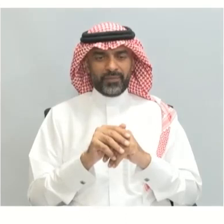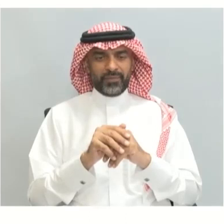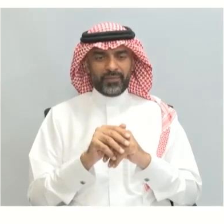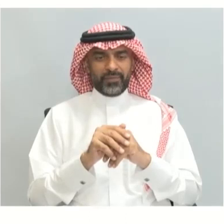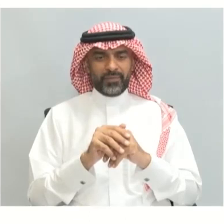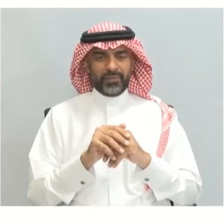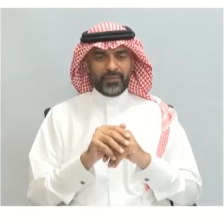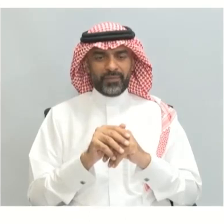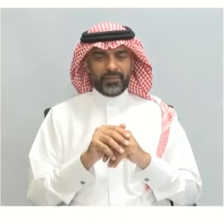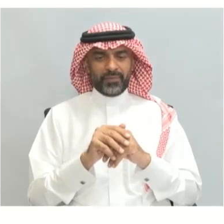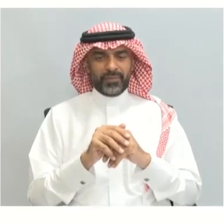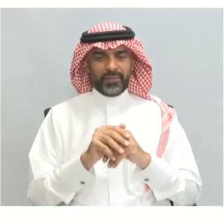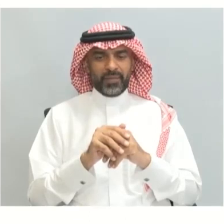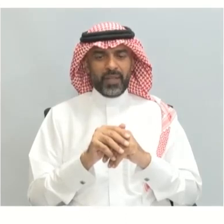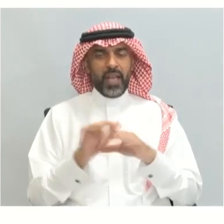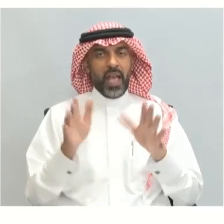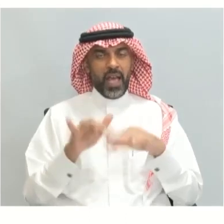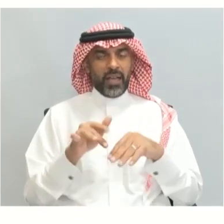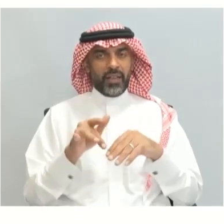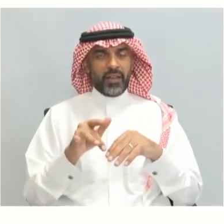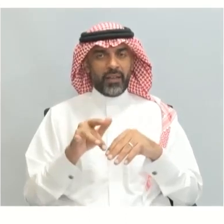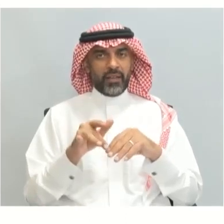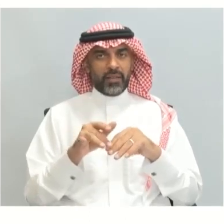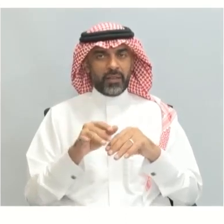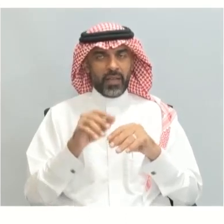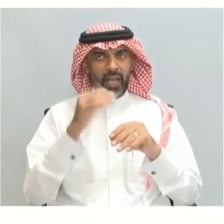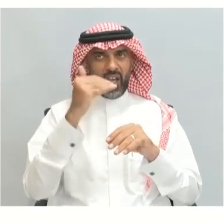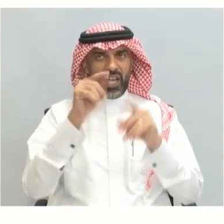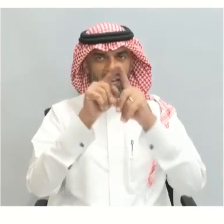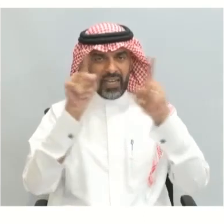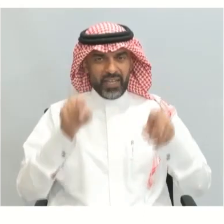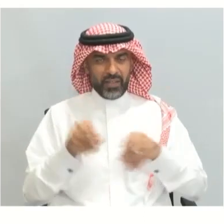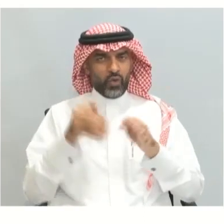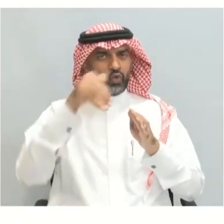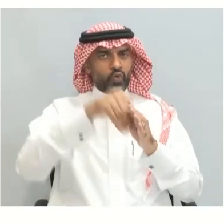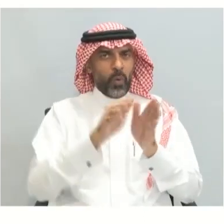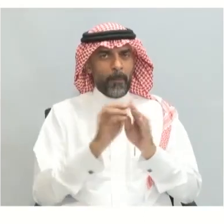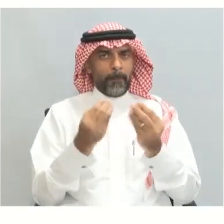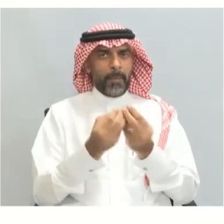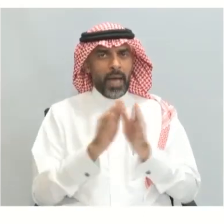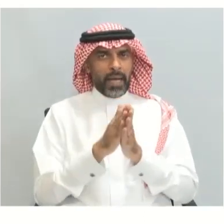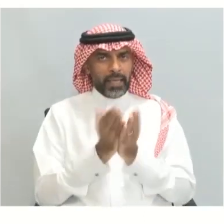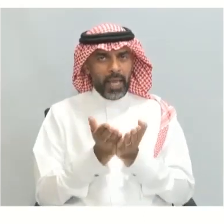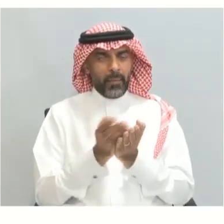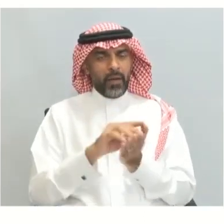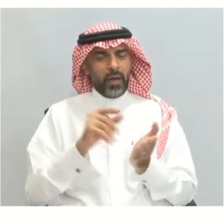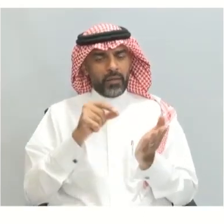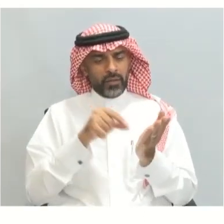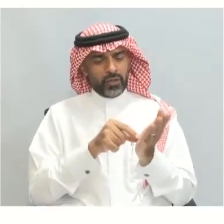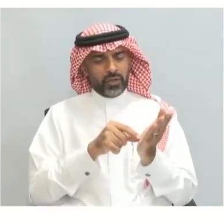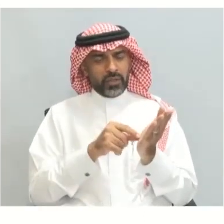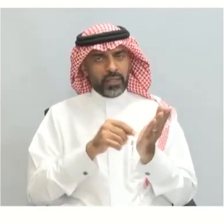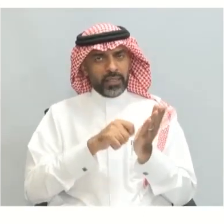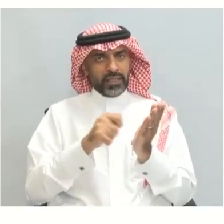اوضح ايضا ا وضعت الخريطه ضمن كتاب فانه يسهل لنا وضع الصفحه ووضع اشاره